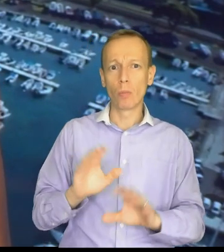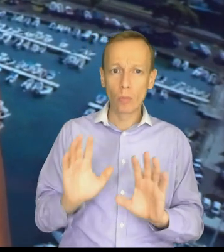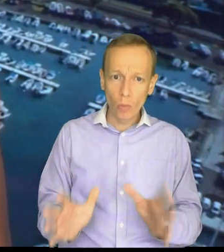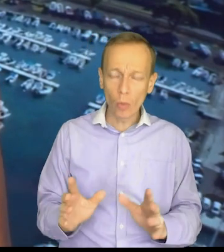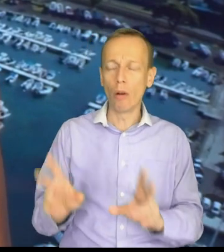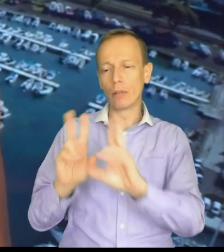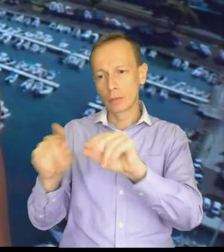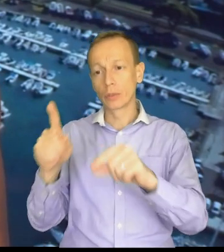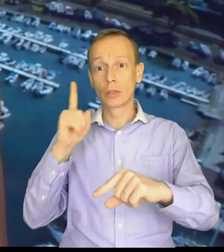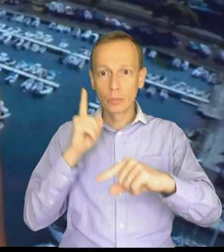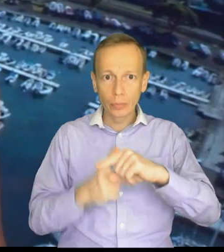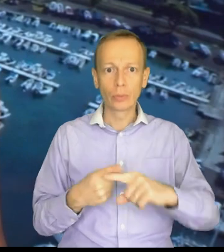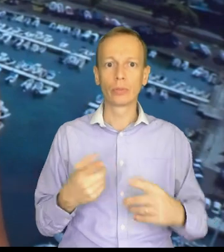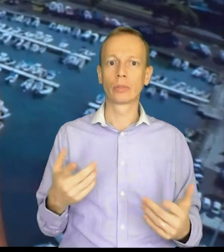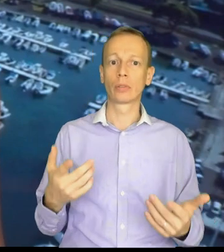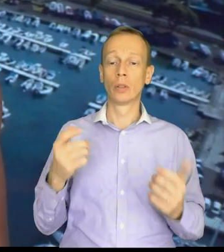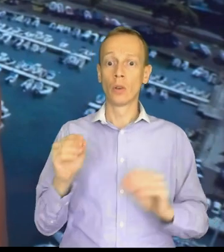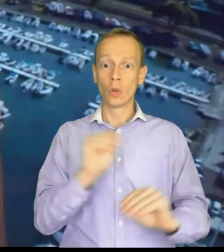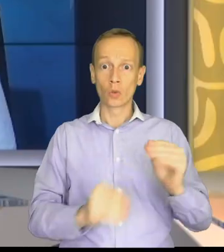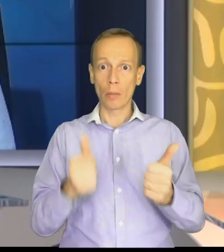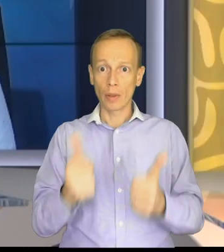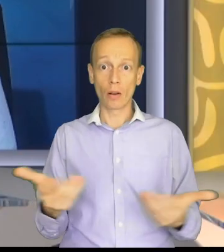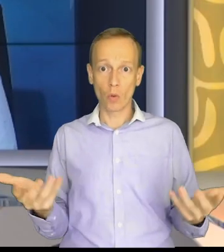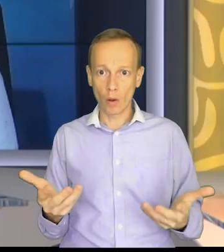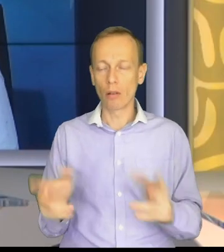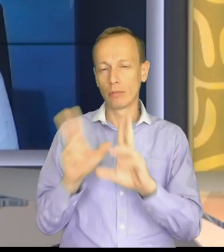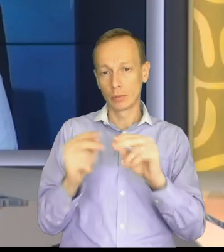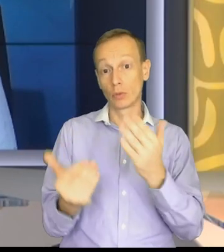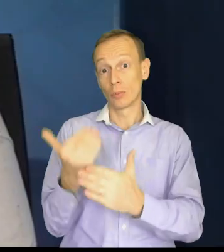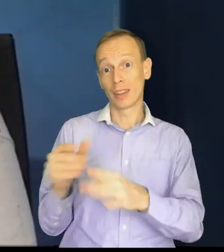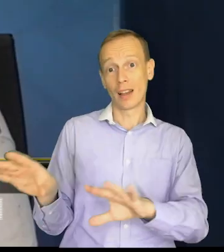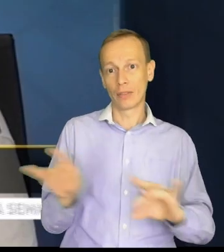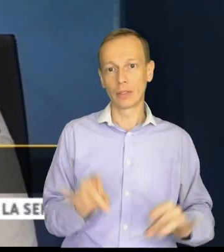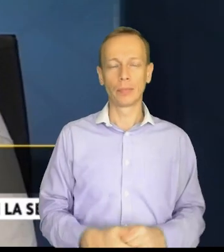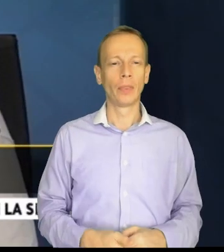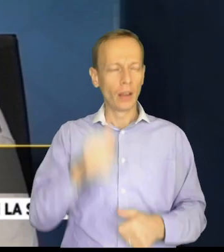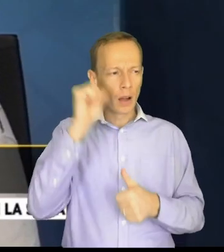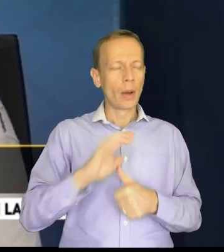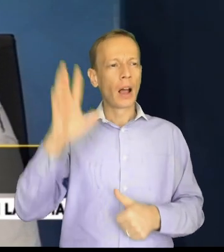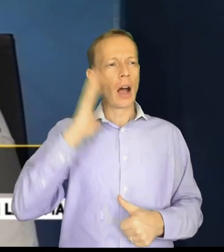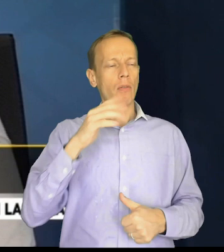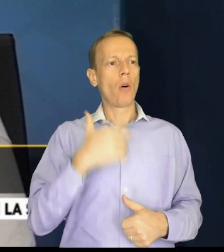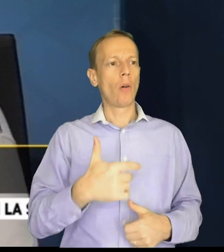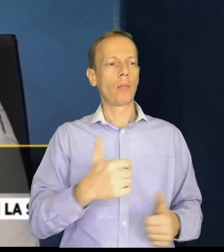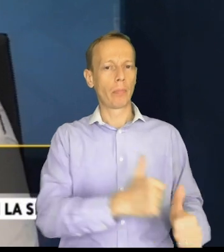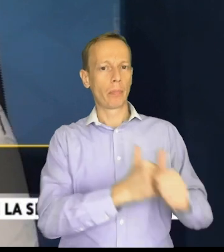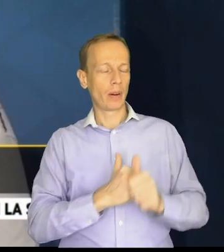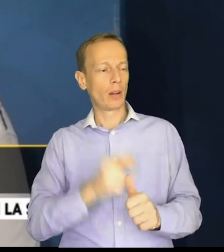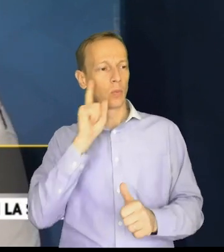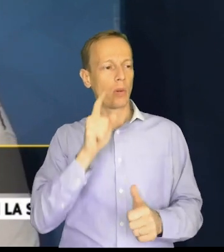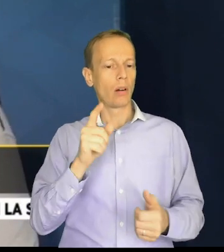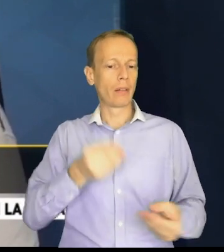de la plante. On l'écoute dans le cadre de l'invité café. Au début, j'ai été poursuivi pour le transport de stupéfiants en vue d'un